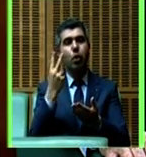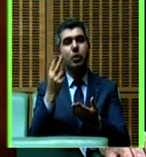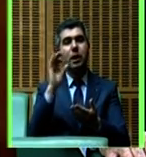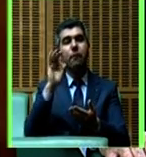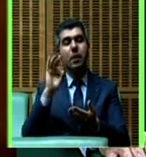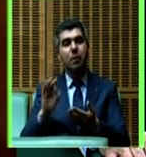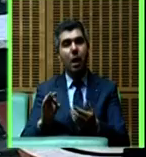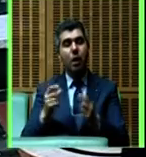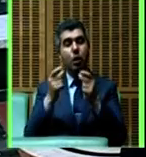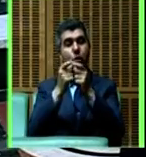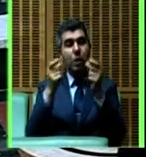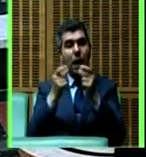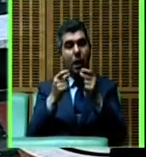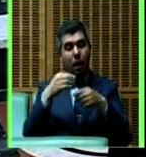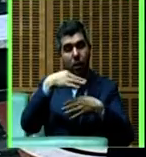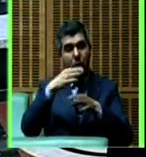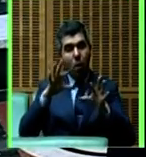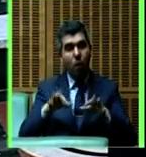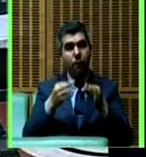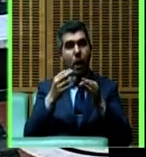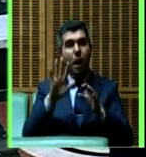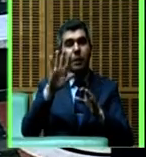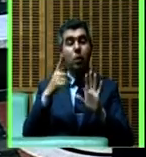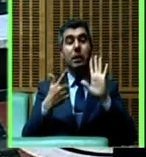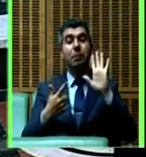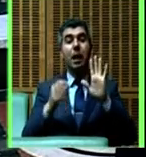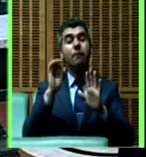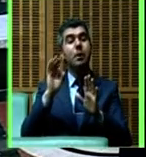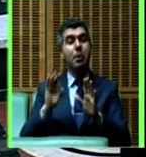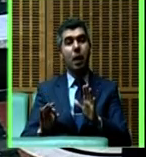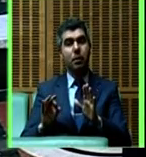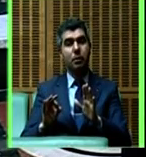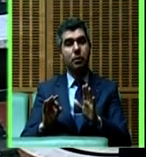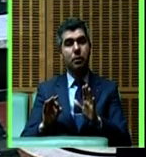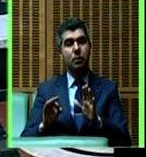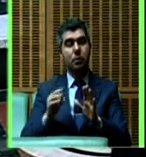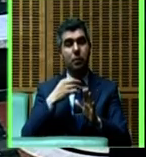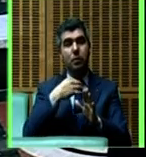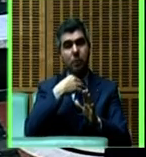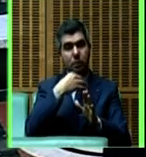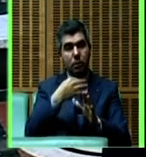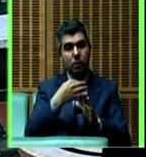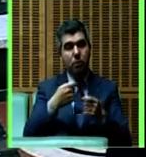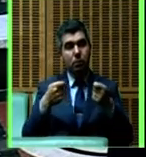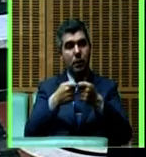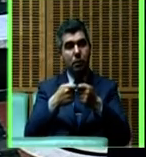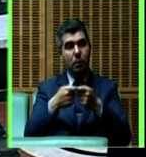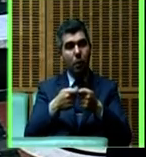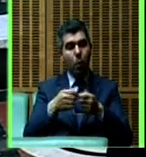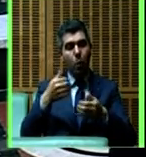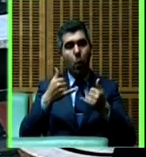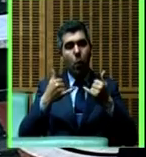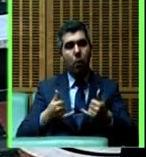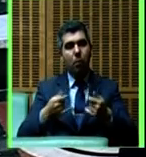وتعطي للشركة المستكشفة 75%، وهذا يوجه حصريا إلى استعمال داخلي قبل أن